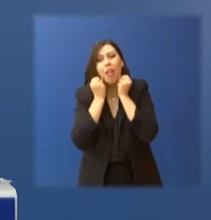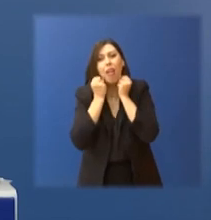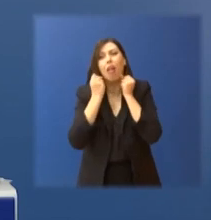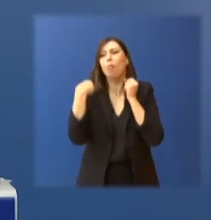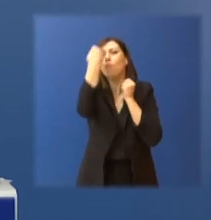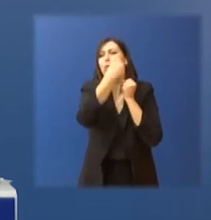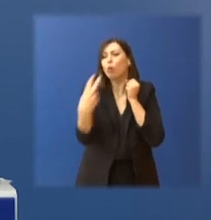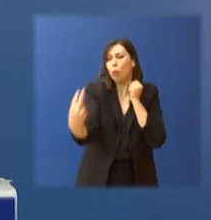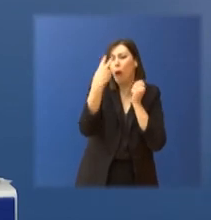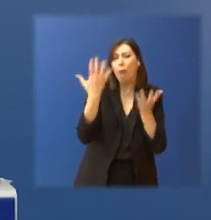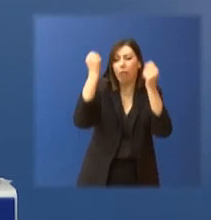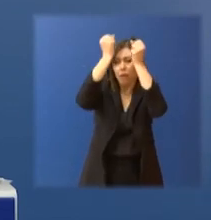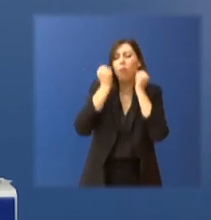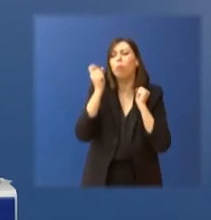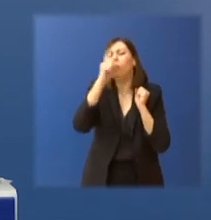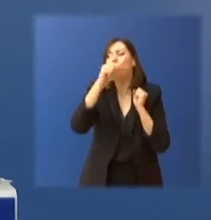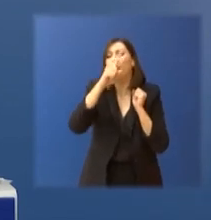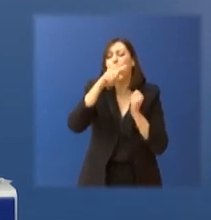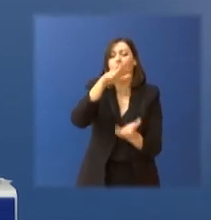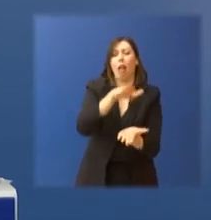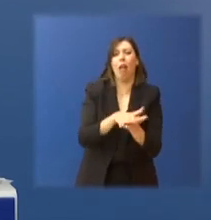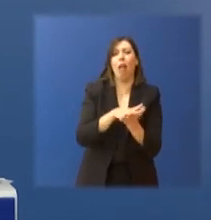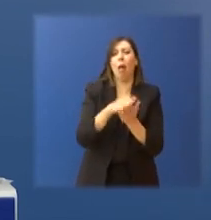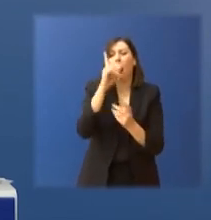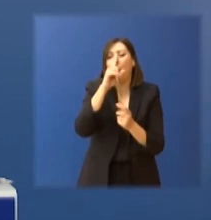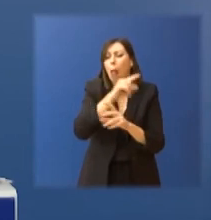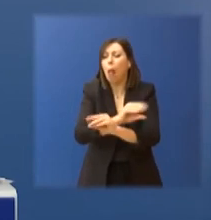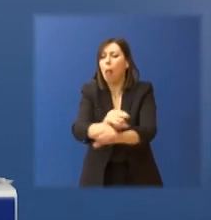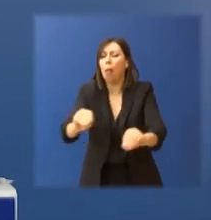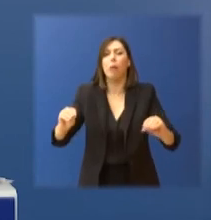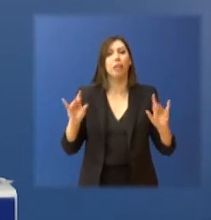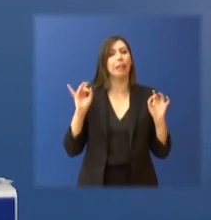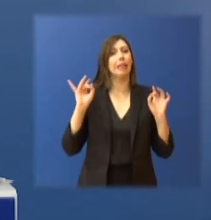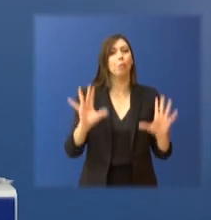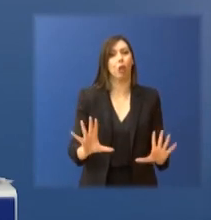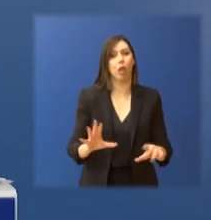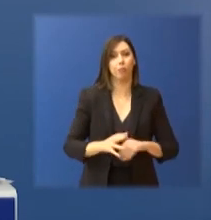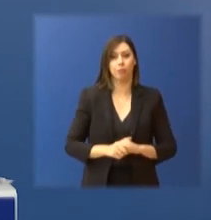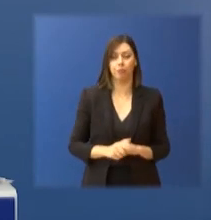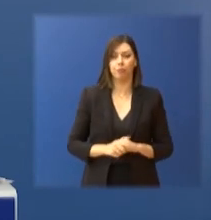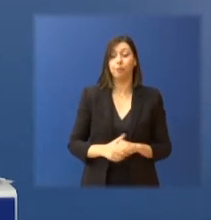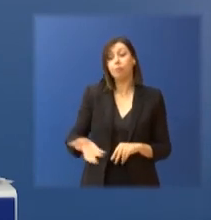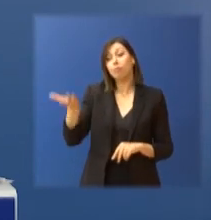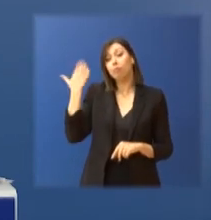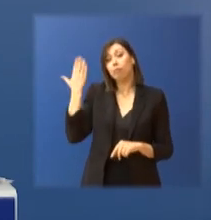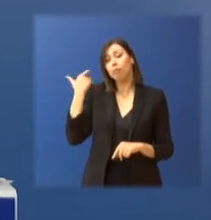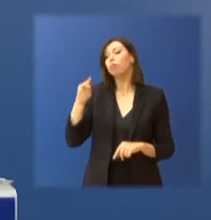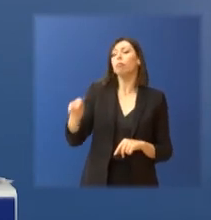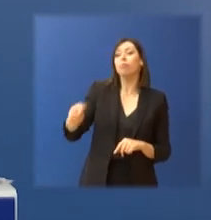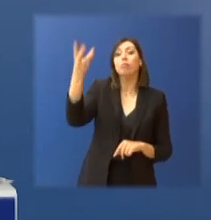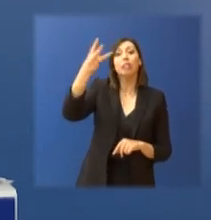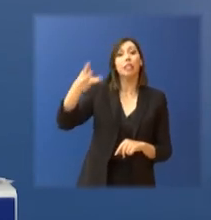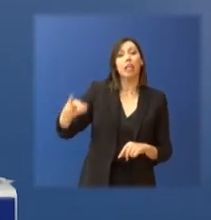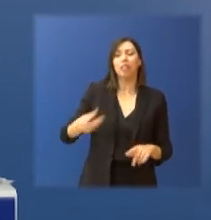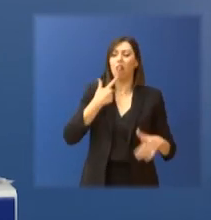βάση συνωμοσιολογίες. Οι λαλίστατοι κίνηστορες του ΣΥΡΙΖΑ, αυτοί που φαρισαϊκά κόπτονταν για την ελευθερία του τύπου